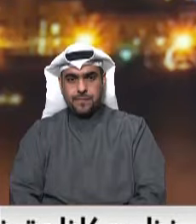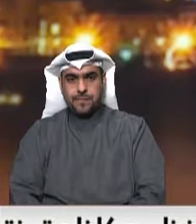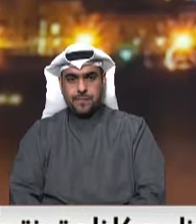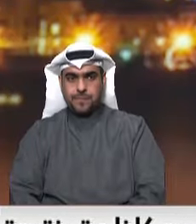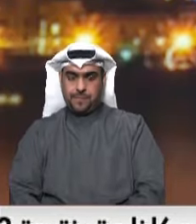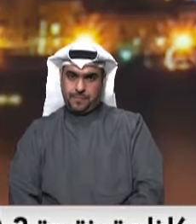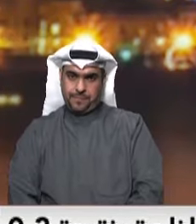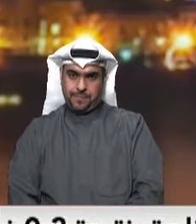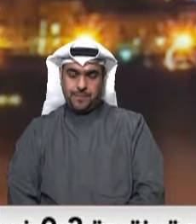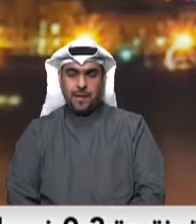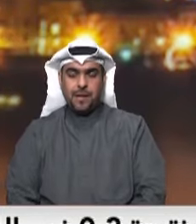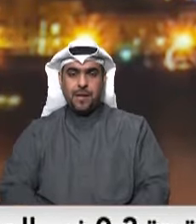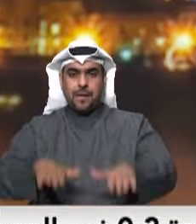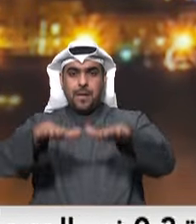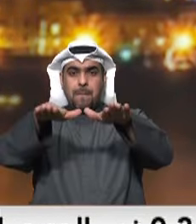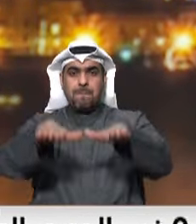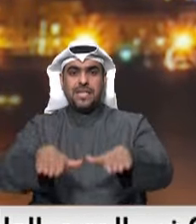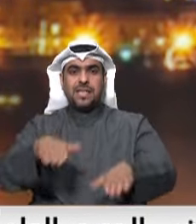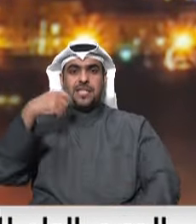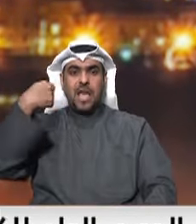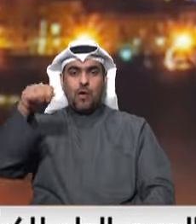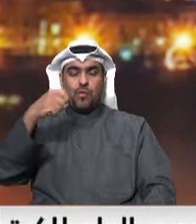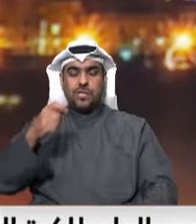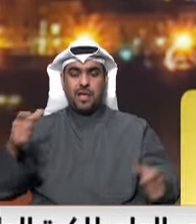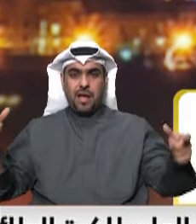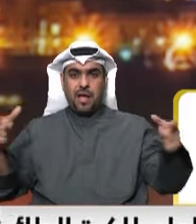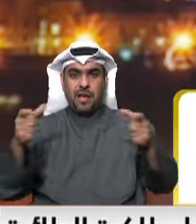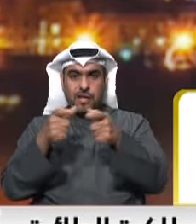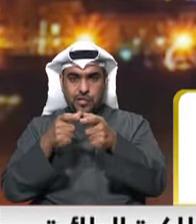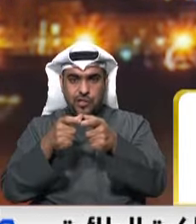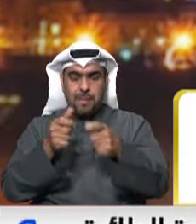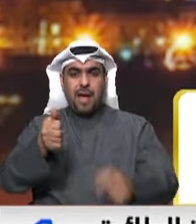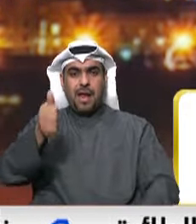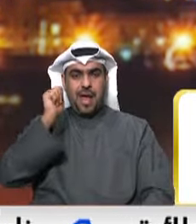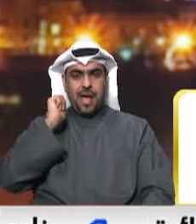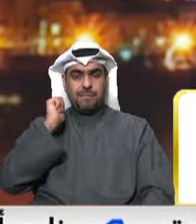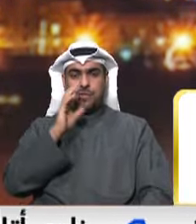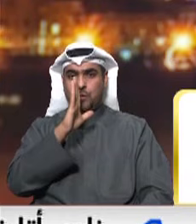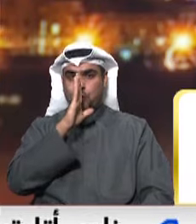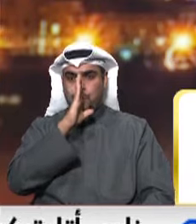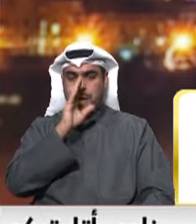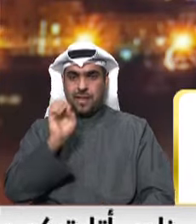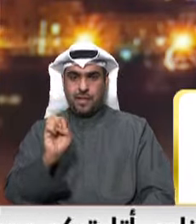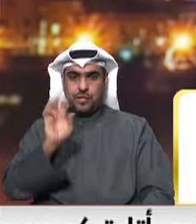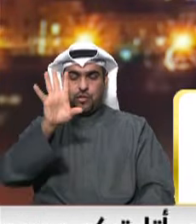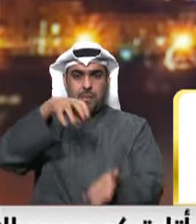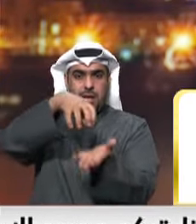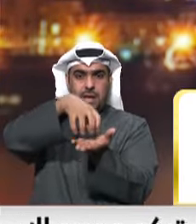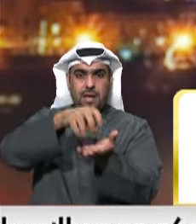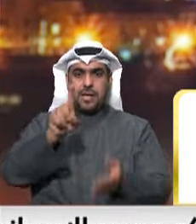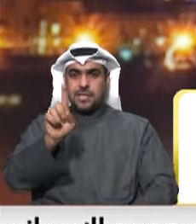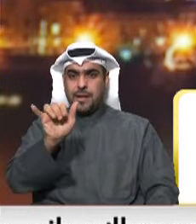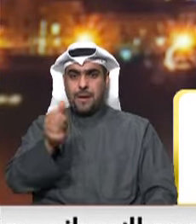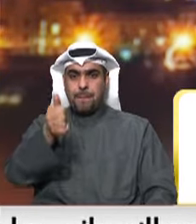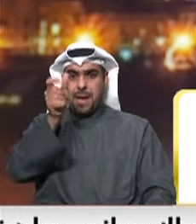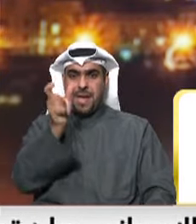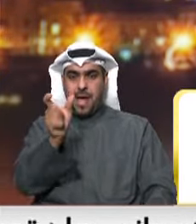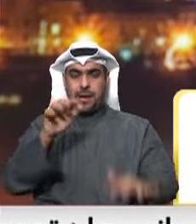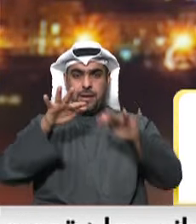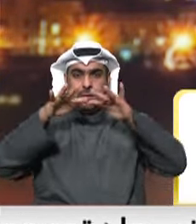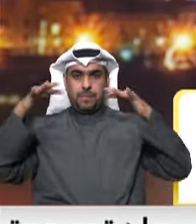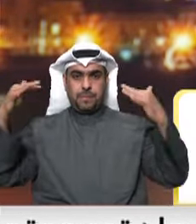اقد مجلس الوزراء اجتماعه الاسبوعي صباح امس في قصر بيان برئاسه سمو الشيخ